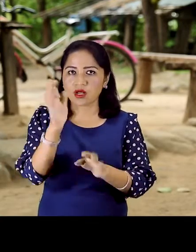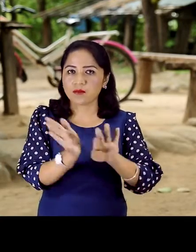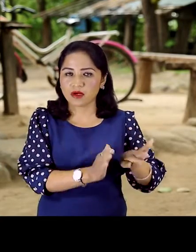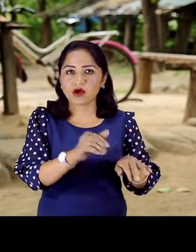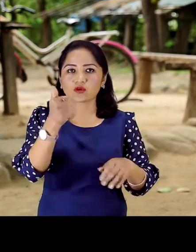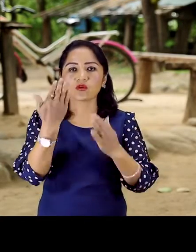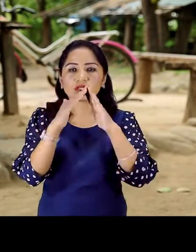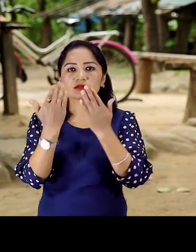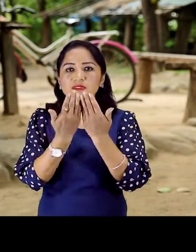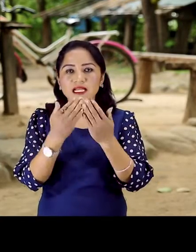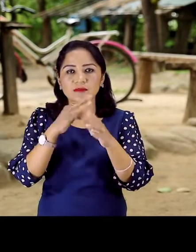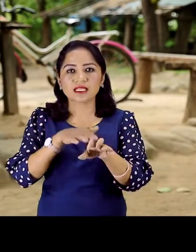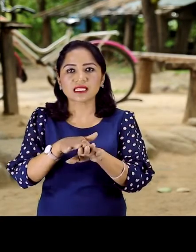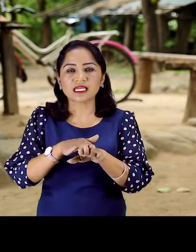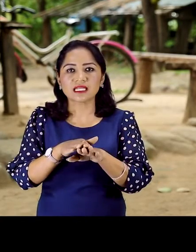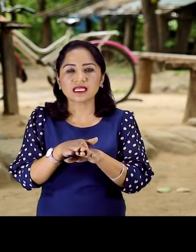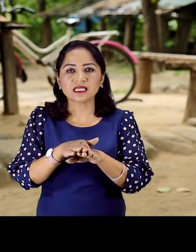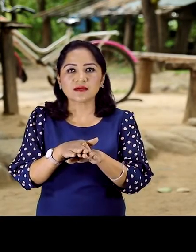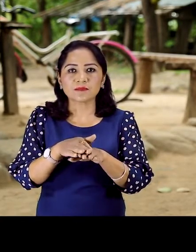अगदमे